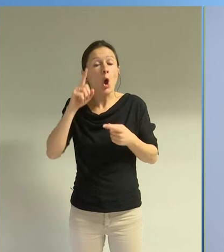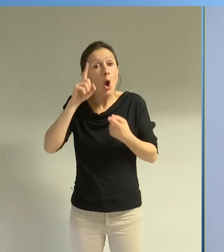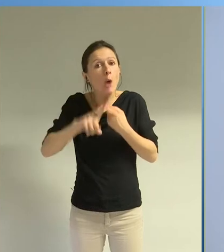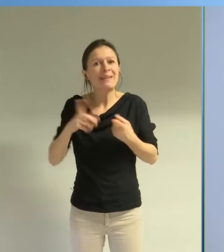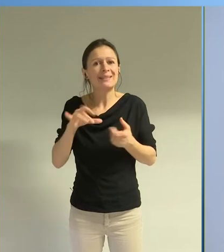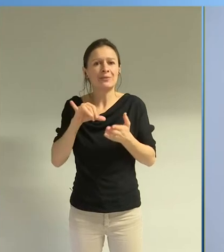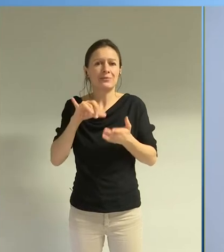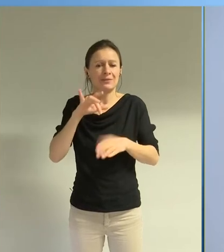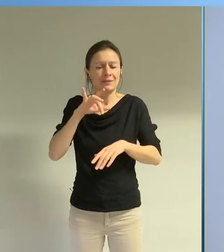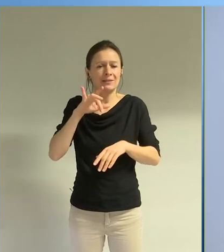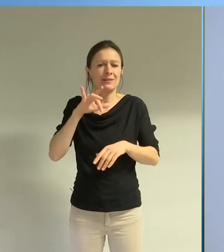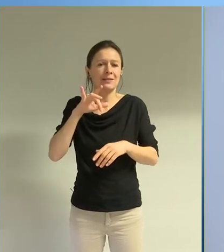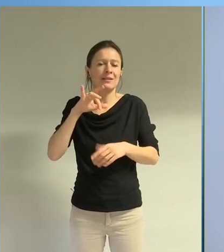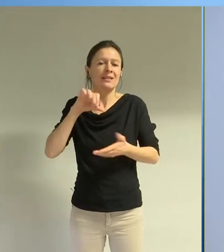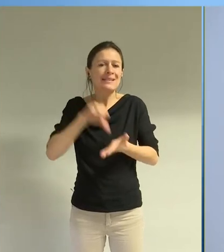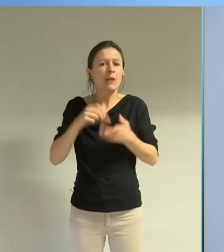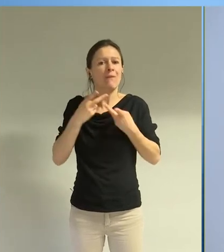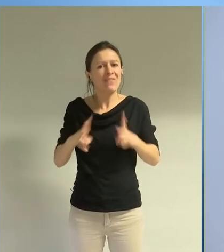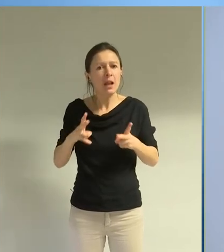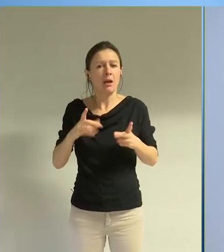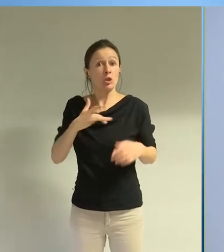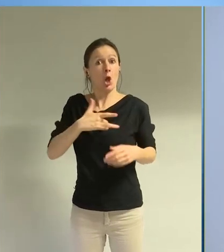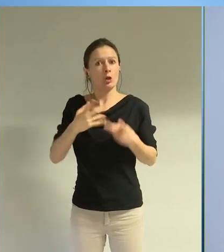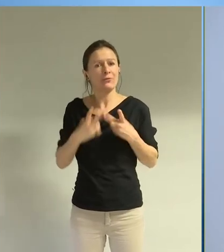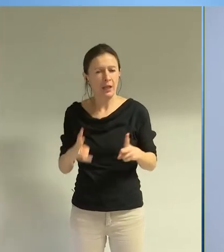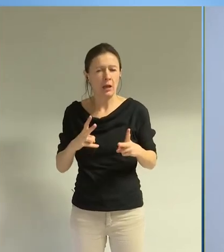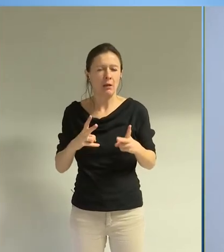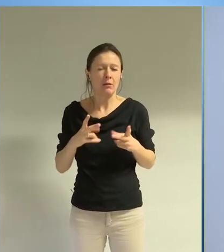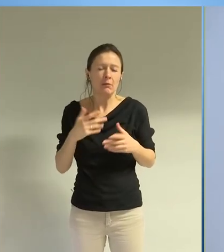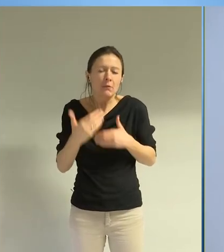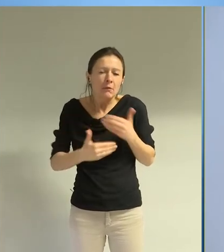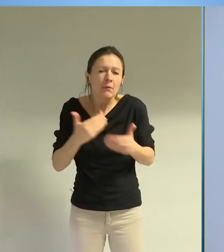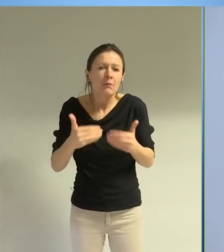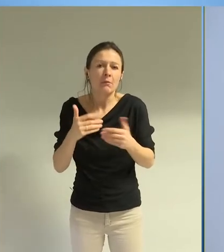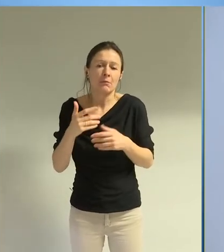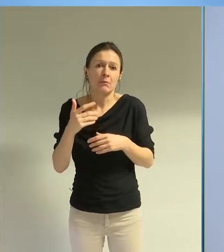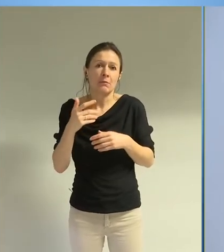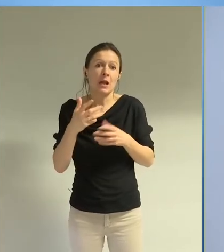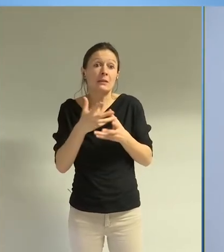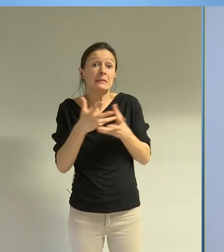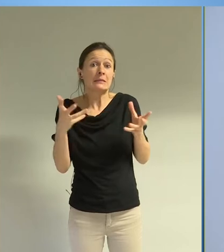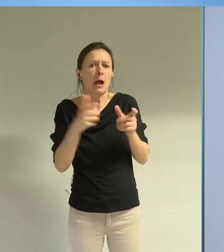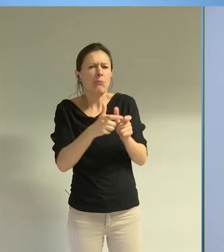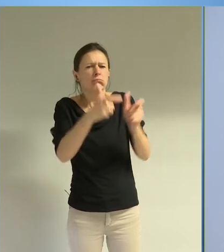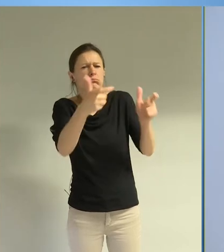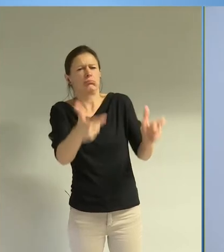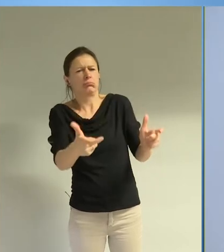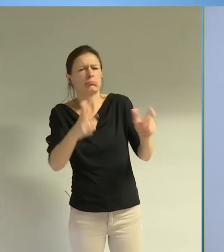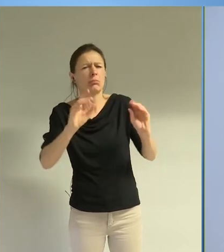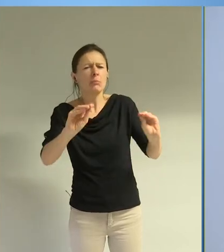mais surtout qu'il montre définitivement que ces grands mots sont des projets du passé